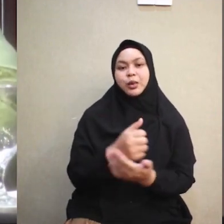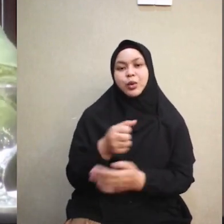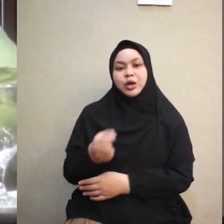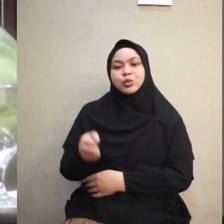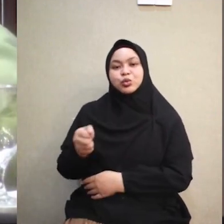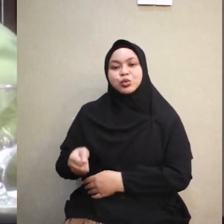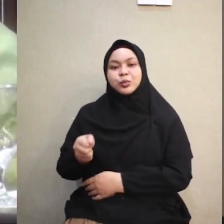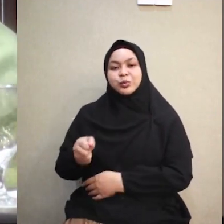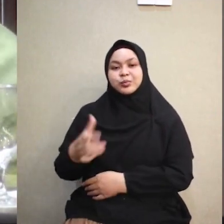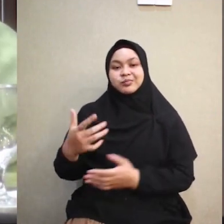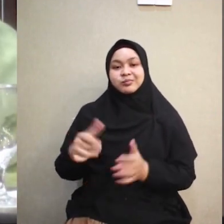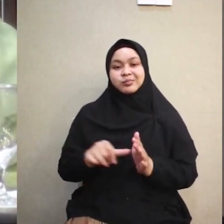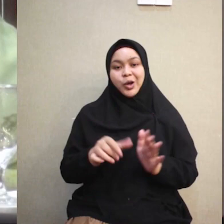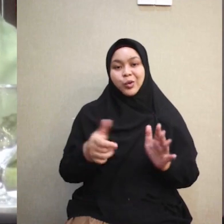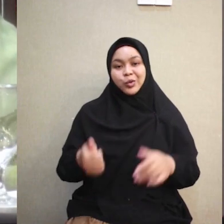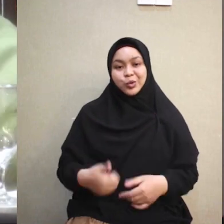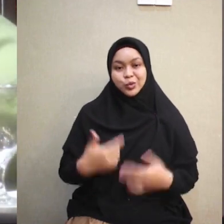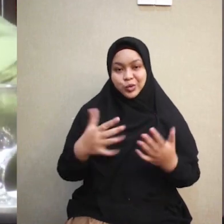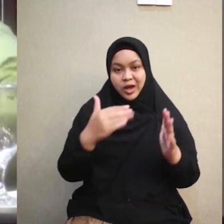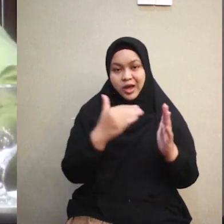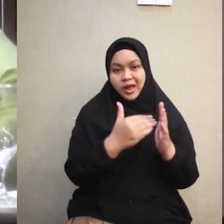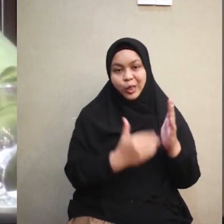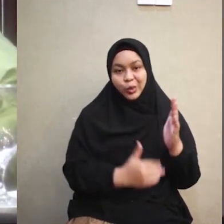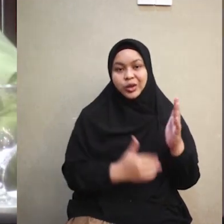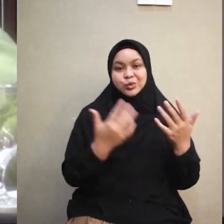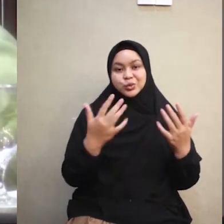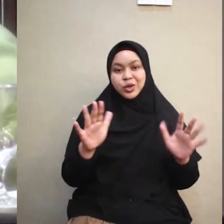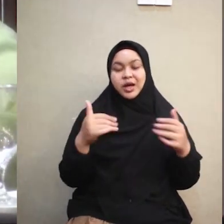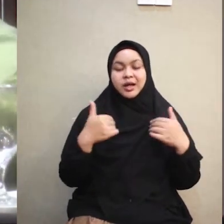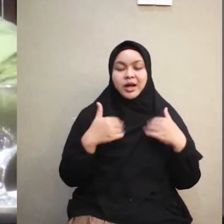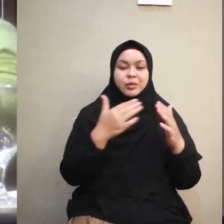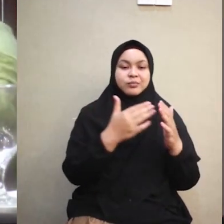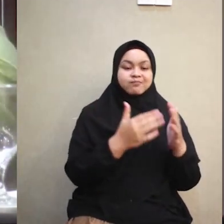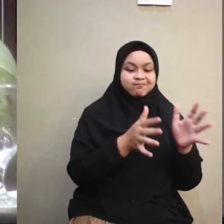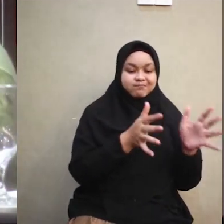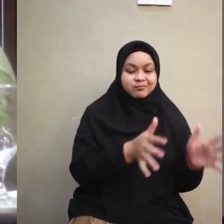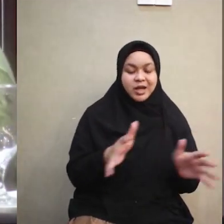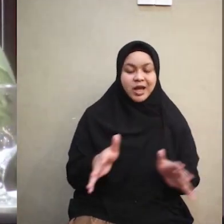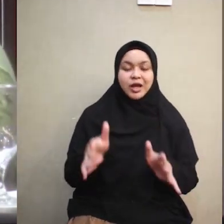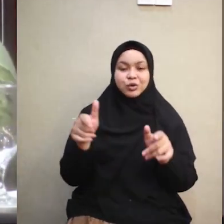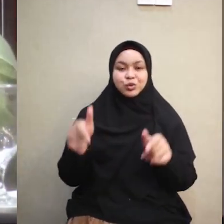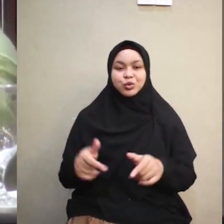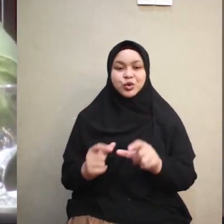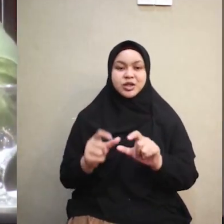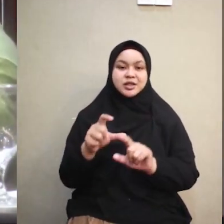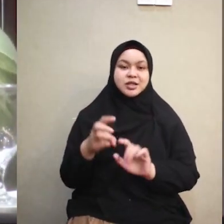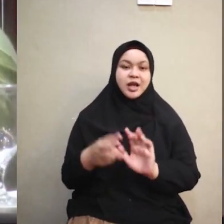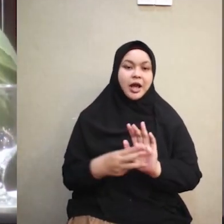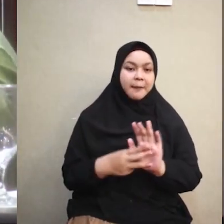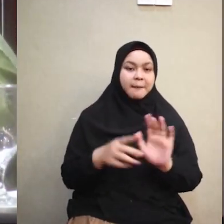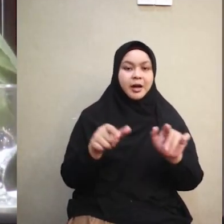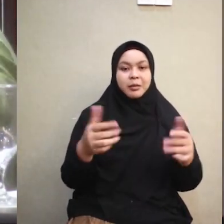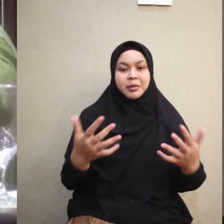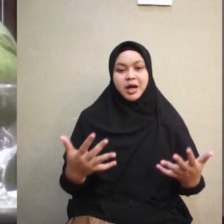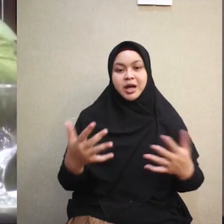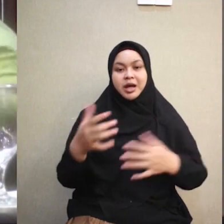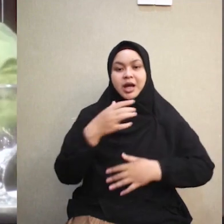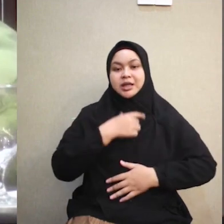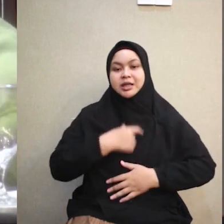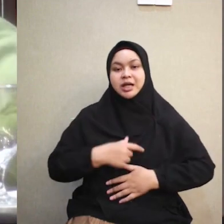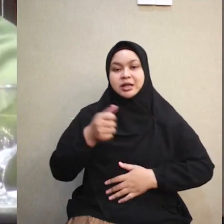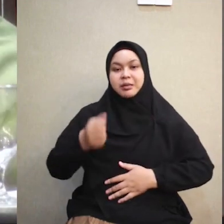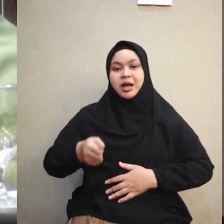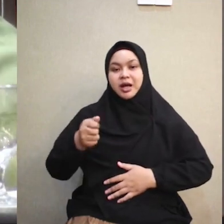sudah ada yang mengatur kemudian mengatur tentang sumber daya manusianya ada Hakim anak ada Jaksa anak ada yang